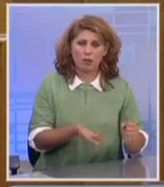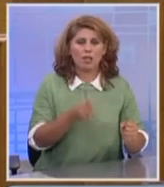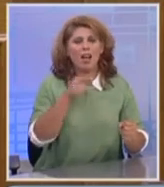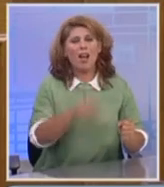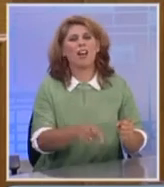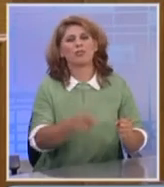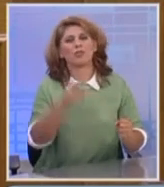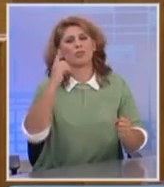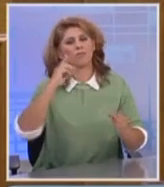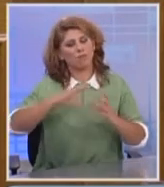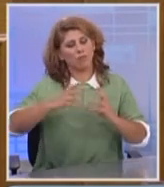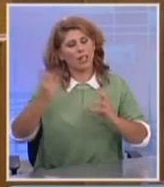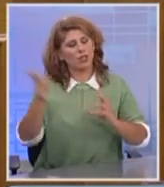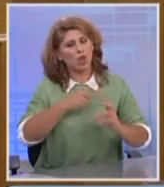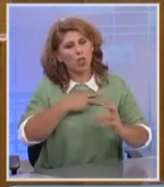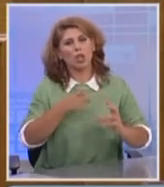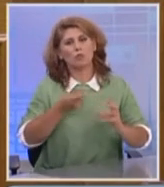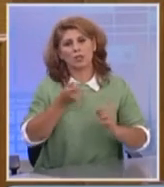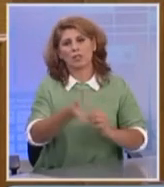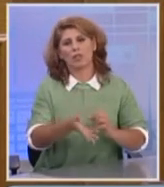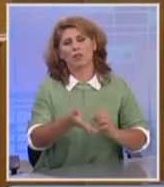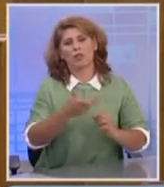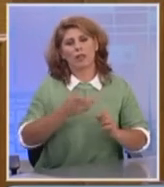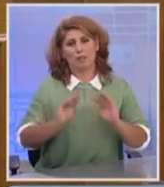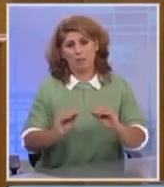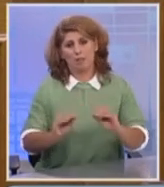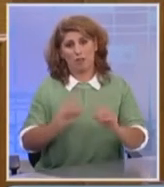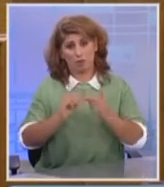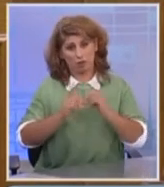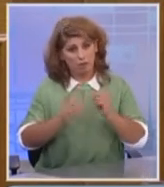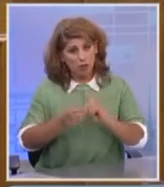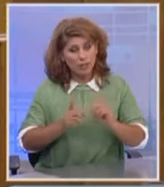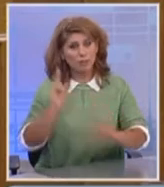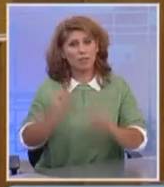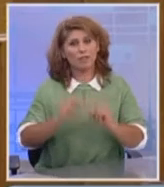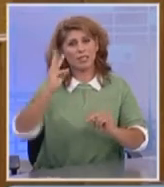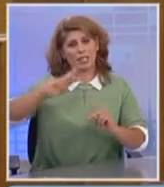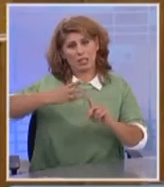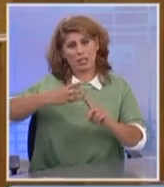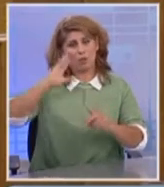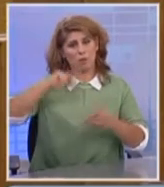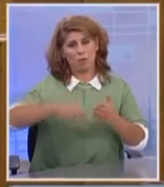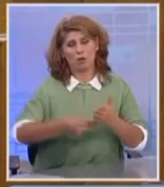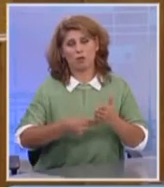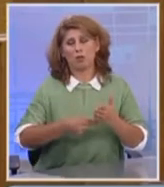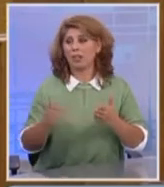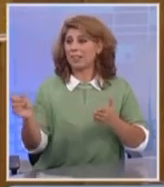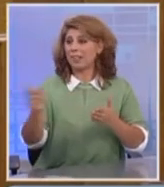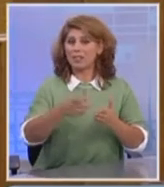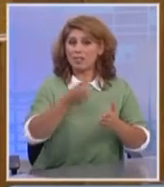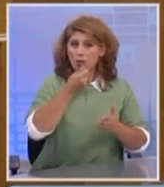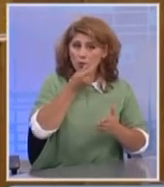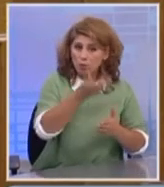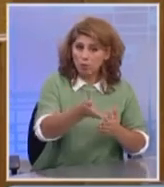ο εξορθολογισμός των δαπανών για την παιδεία που συμφωνήσατε ψηφίζοντας το Τρίτο Μνημόνιο. Για σας σπατάλη